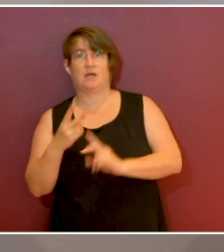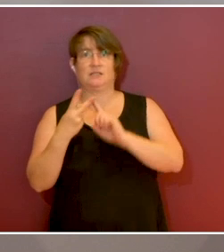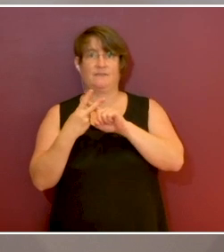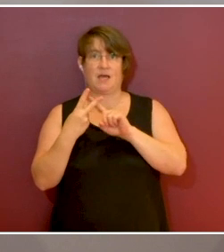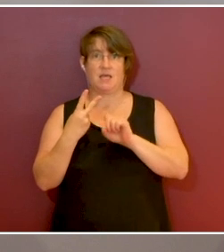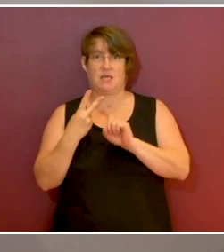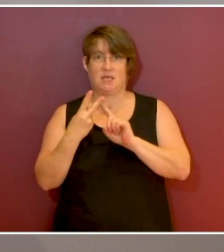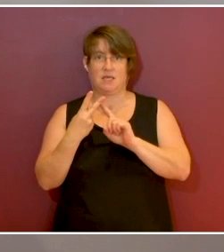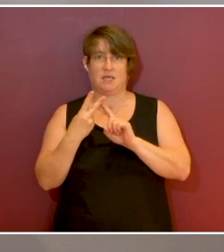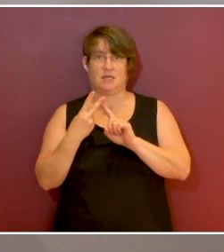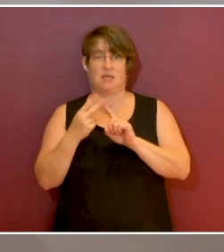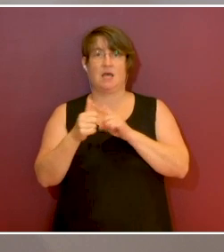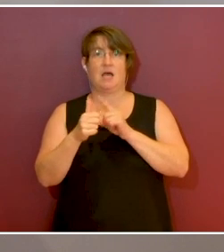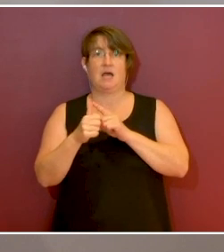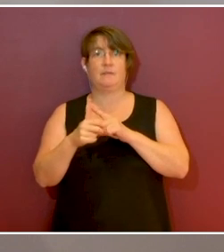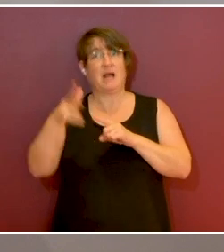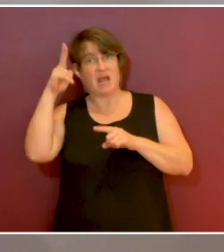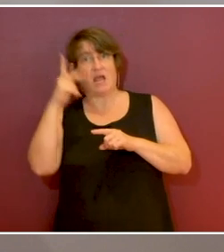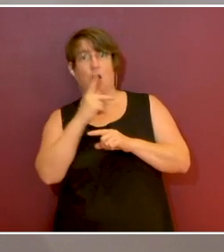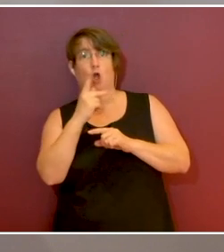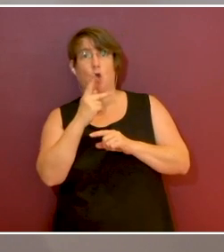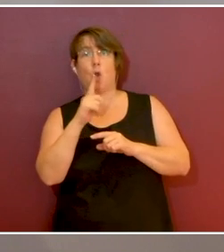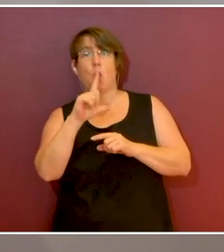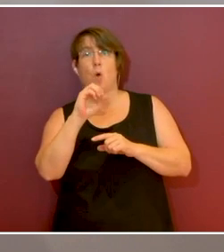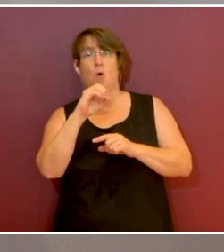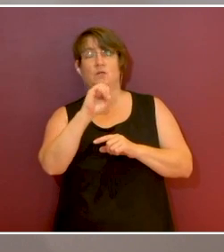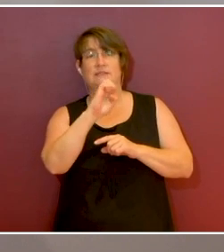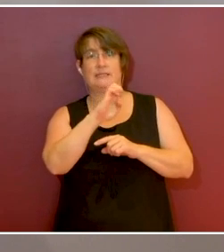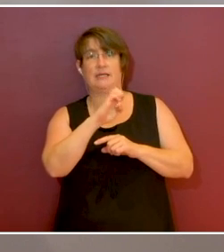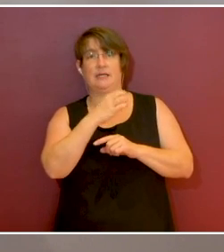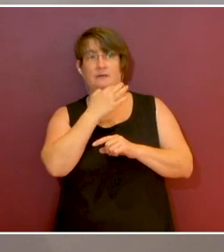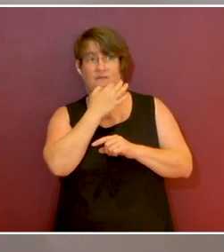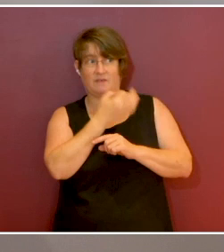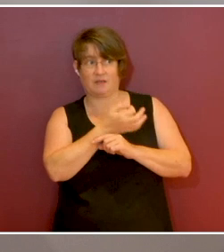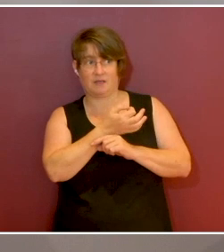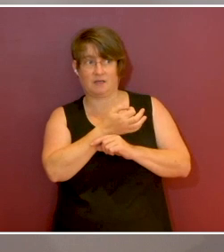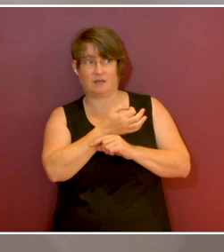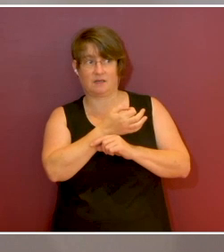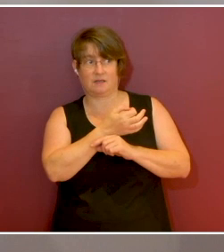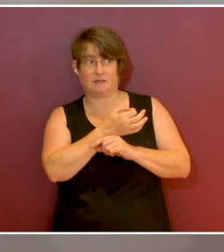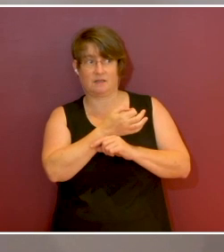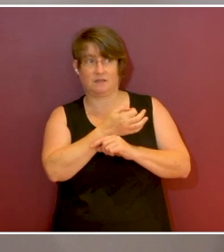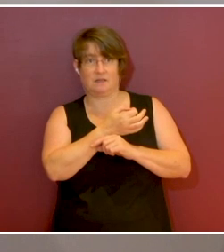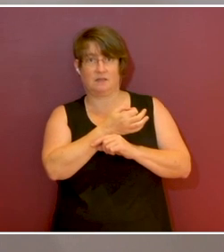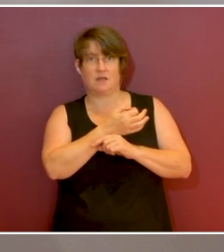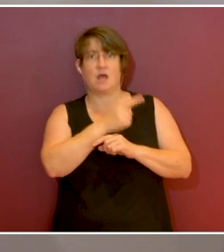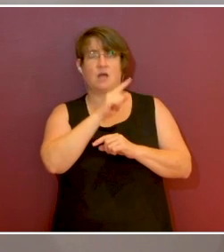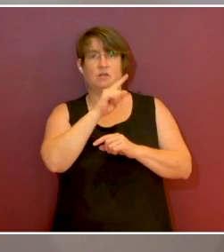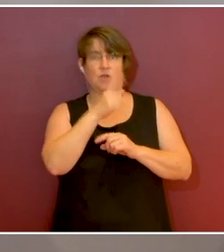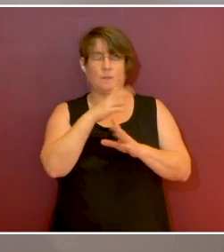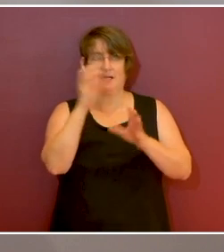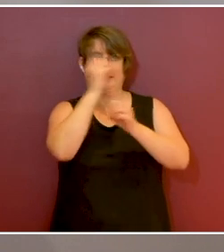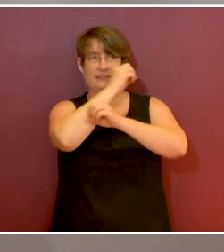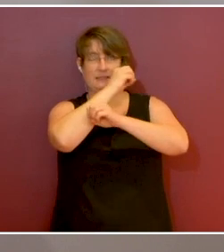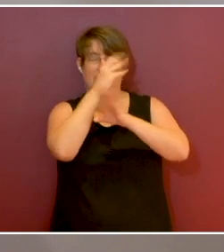hätte zum einen an Herrn Klose die Frage. Sie haben das gerade implizit gesagt, aber um es mir noch mal klar und deutlich abzuholen,